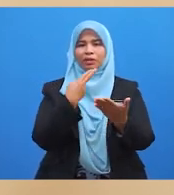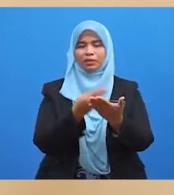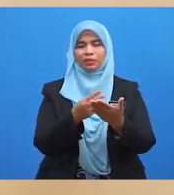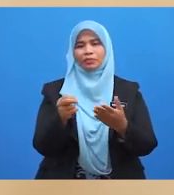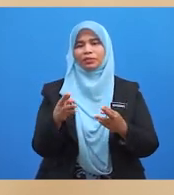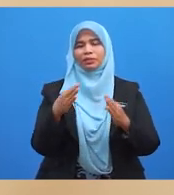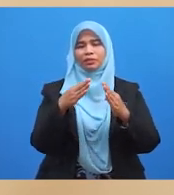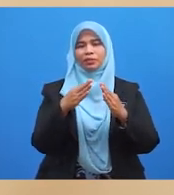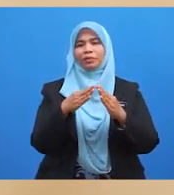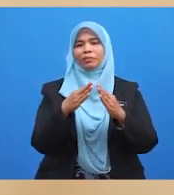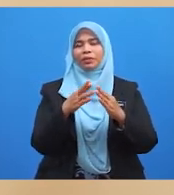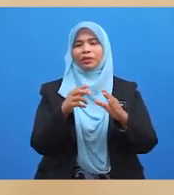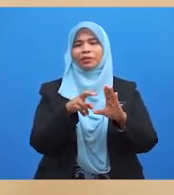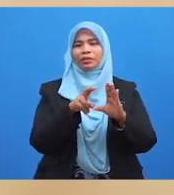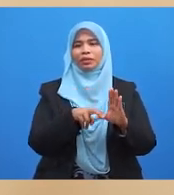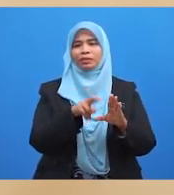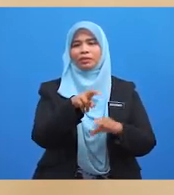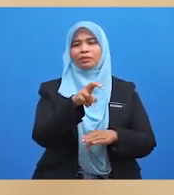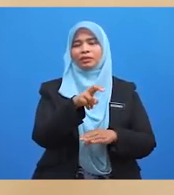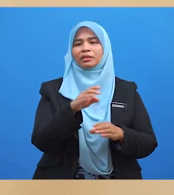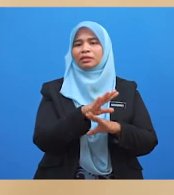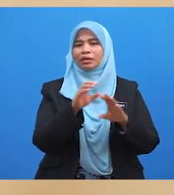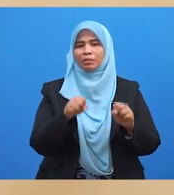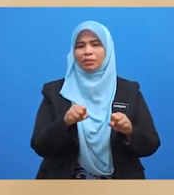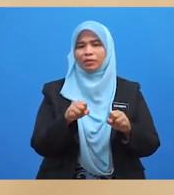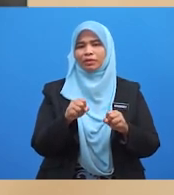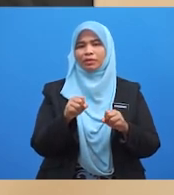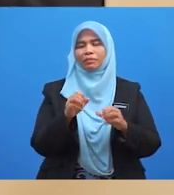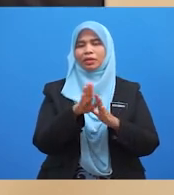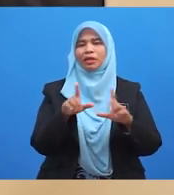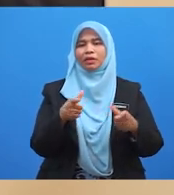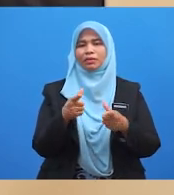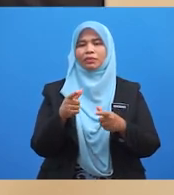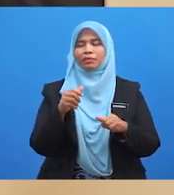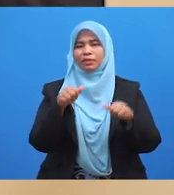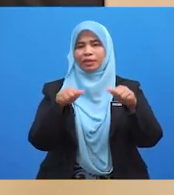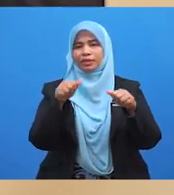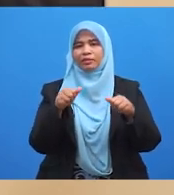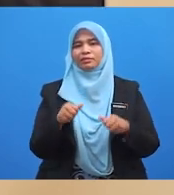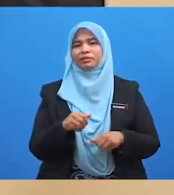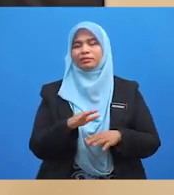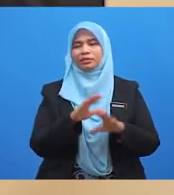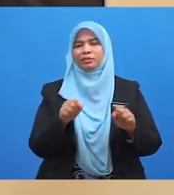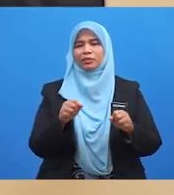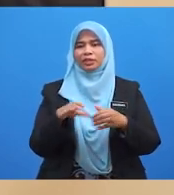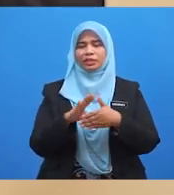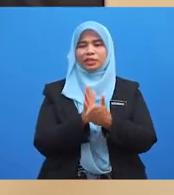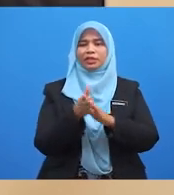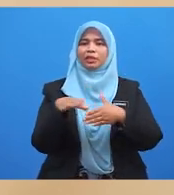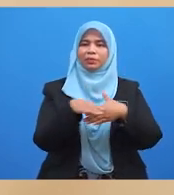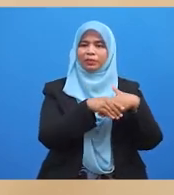rumah tangga kerana tidak mampu menjadi pemimpin yang baik kepada isteri-isterinya.